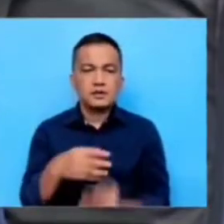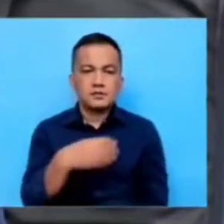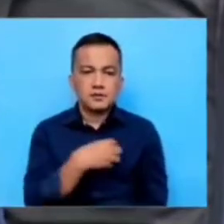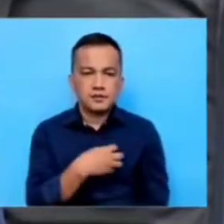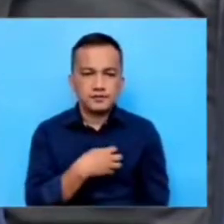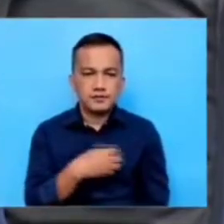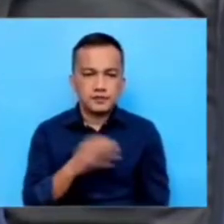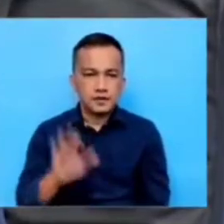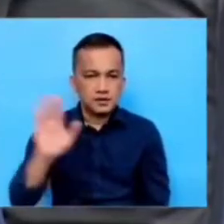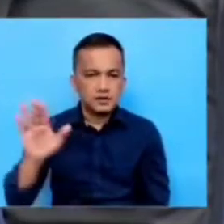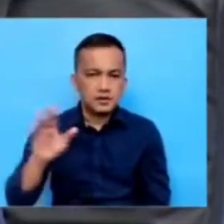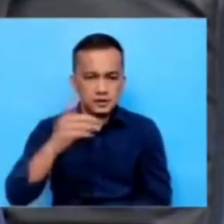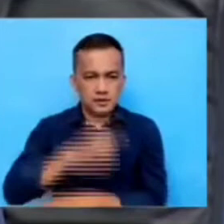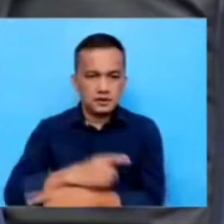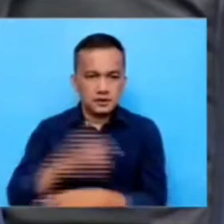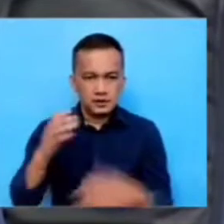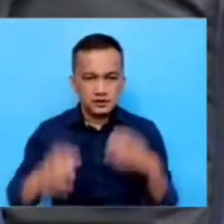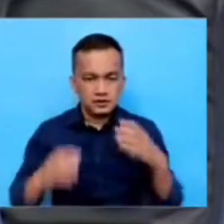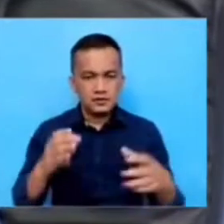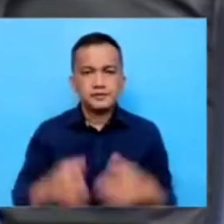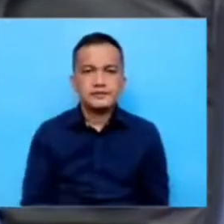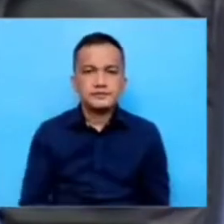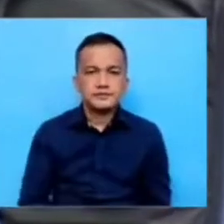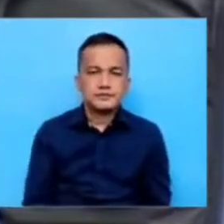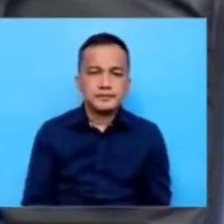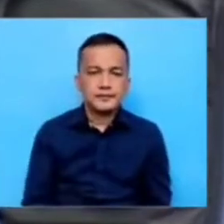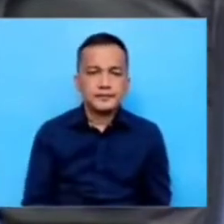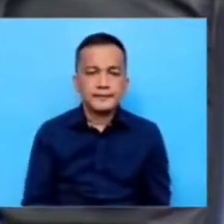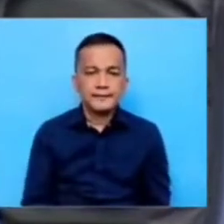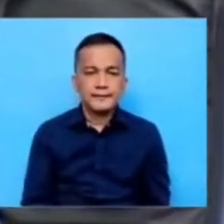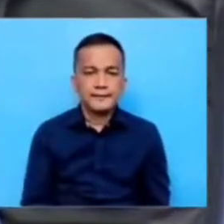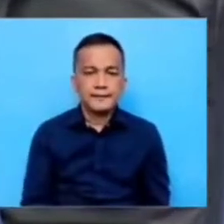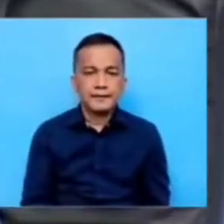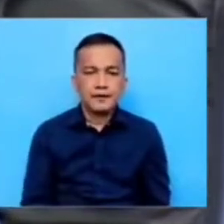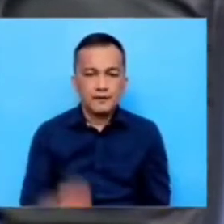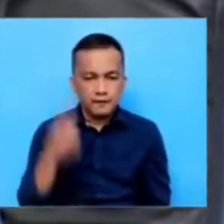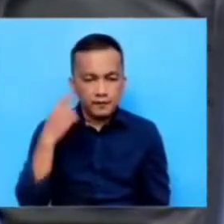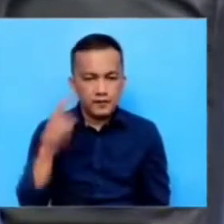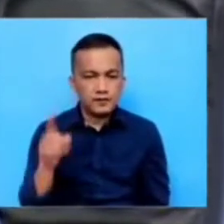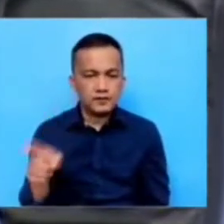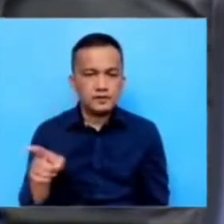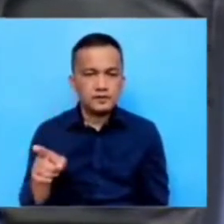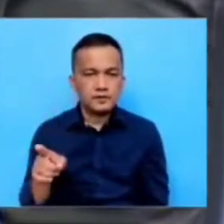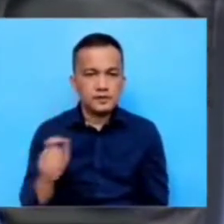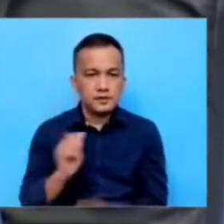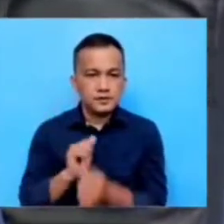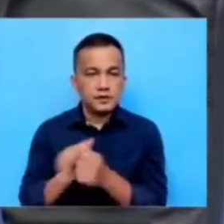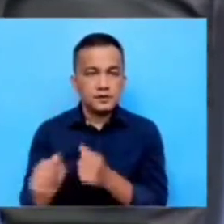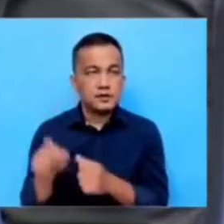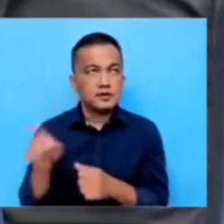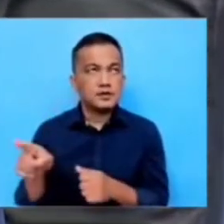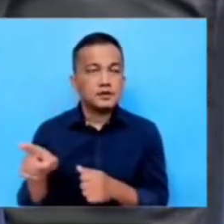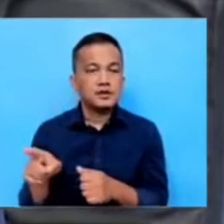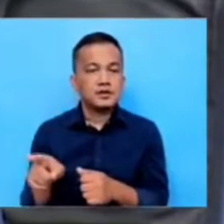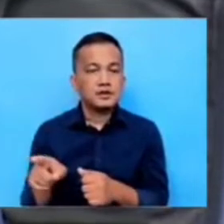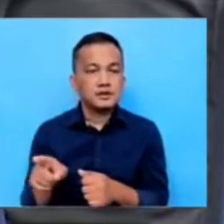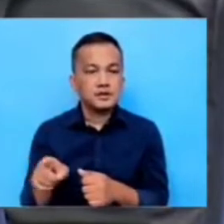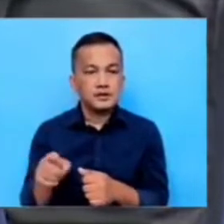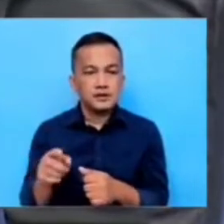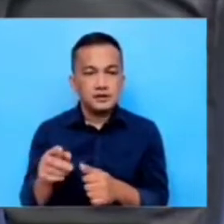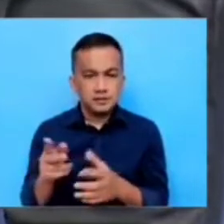in court or his day in court, no? So para po dadaan pa po kasi ito sa